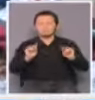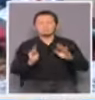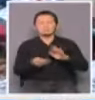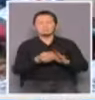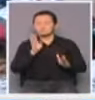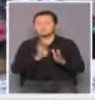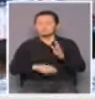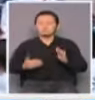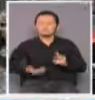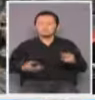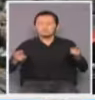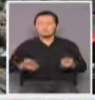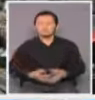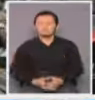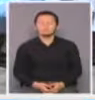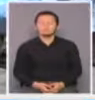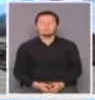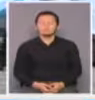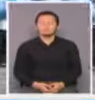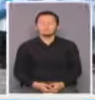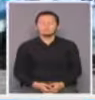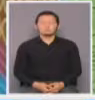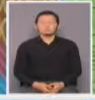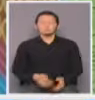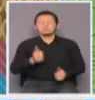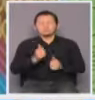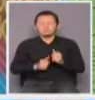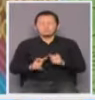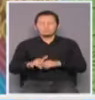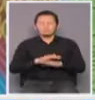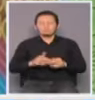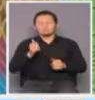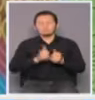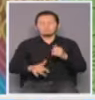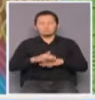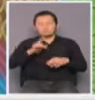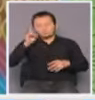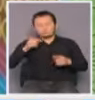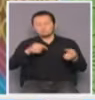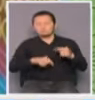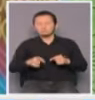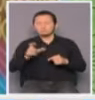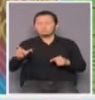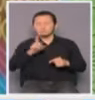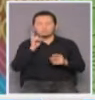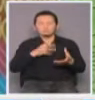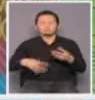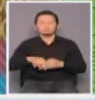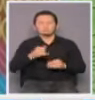жемқорлықсыз өмір сүруге шақырды. Әрбір азамат, әрбір қоғам мүшесі, жастан кәріге